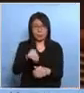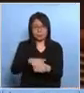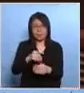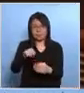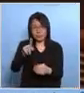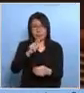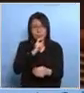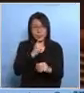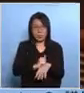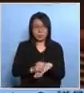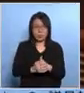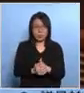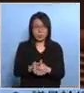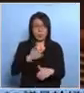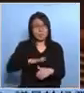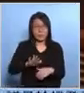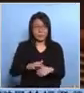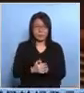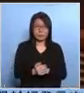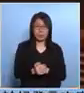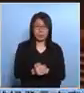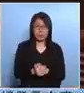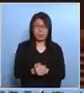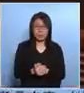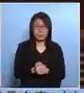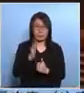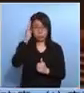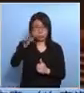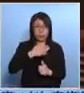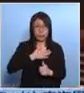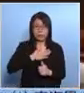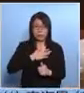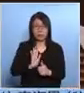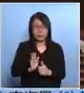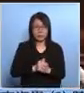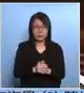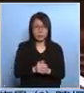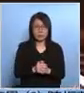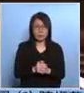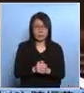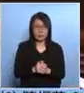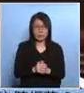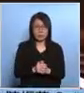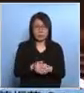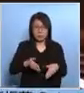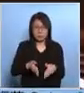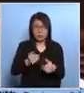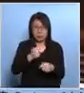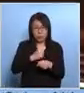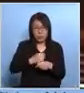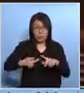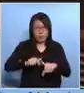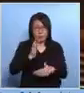啊！你真係使乜驚啊？以後唔使驚呢啲嘢啊，唔使行呢條，唔使行呢條路啊！啊，